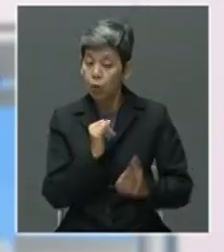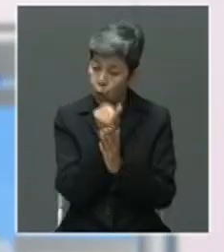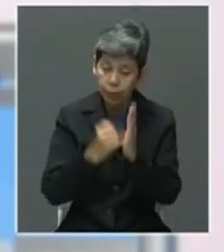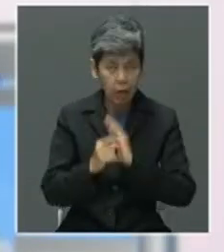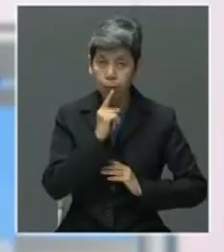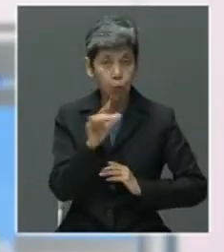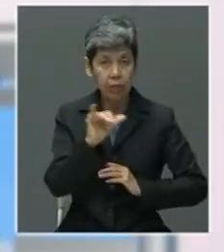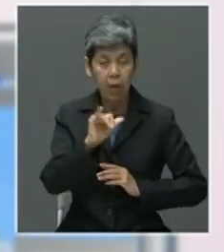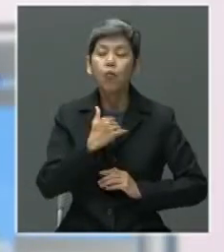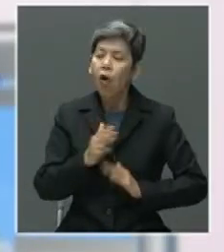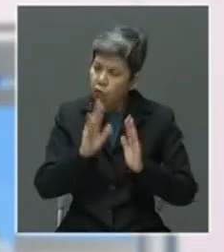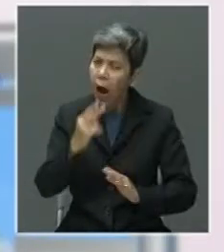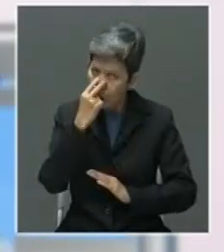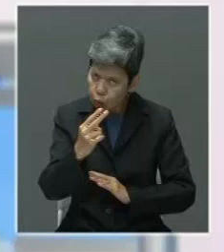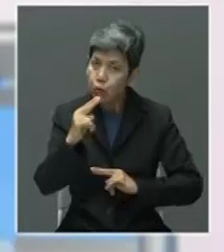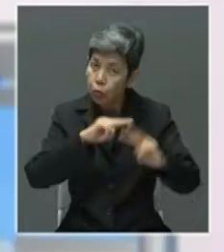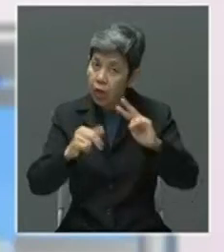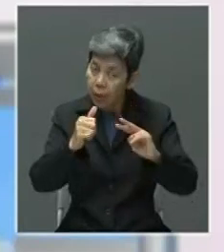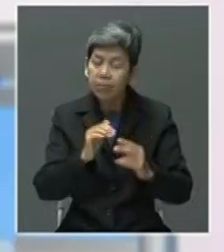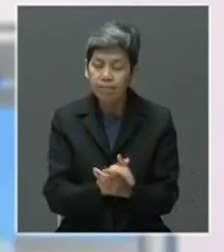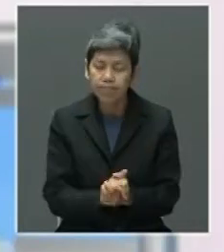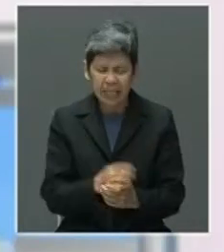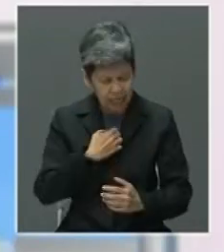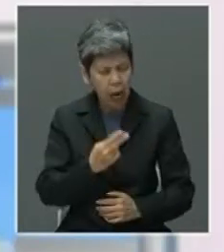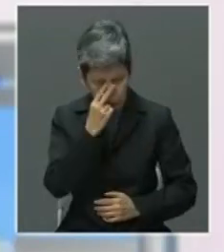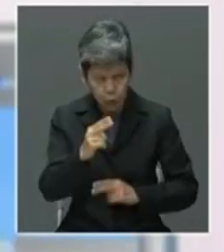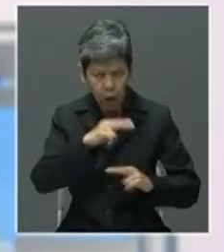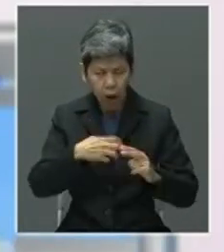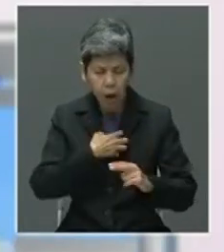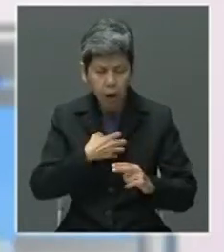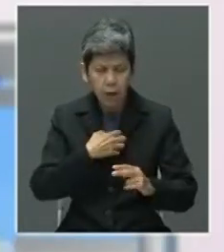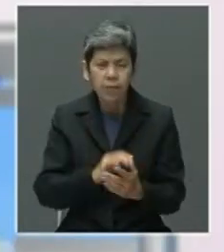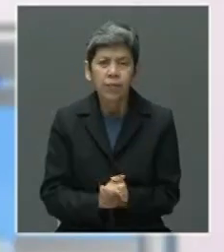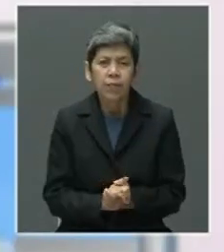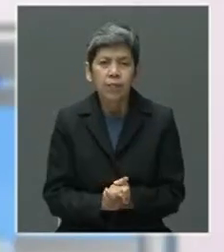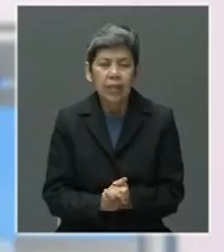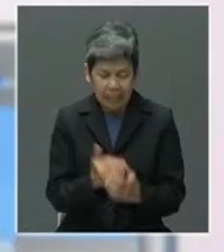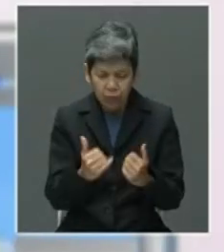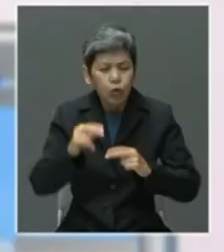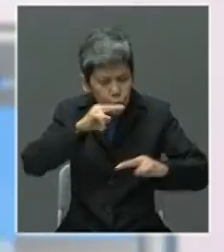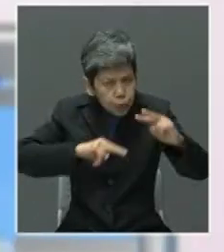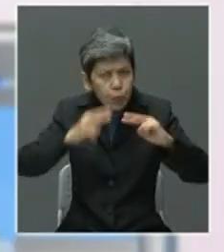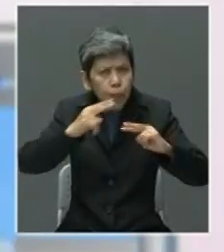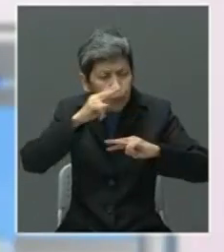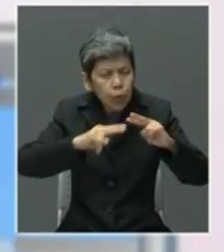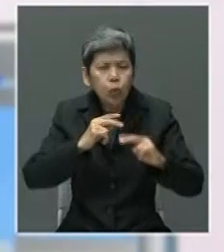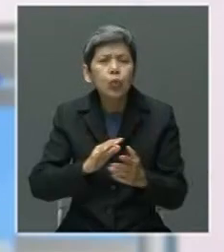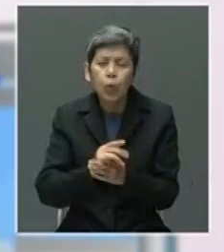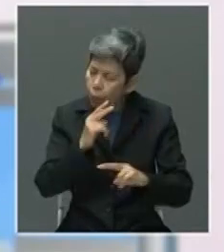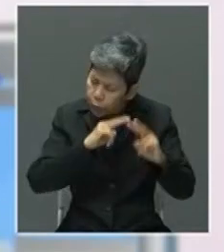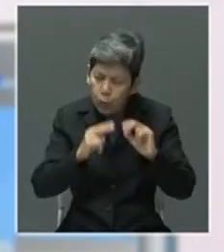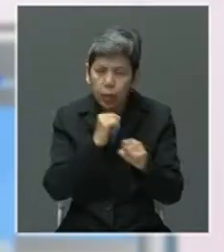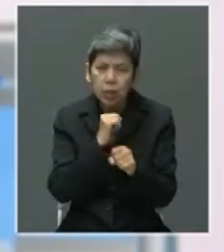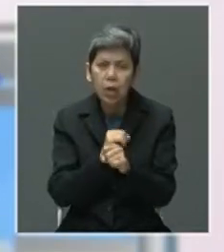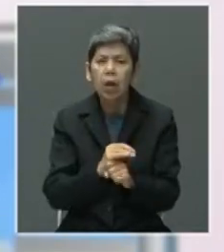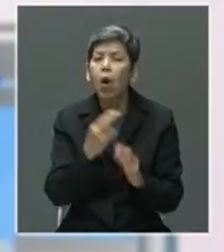มพูดหรือยังแต ่ครับผมเพียงแค่อยากให้ดีเอสไอตรวจสอบก่อนที่นี้ ใช่ไหมครับตอนนี้ยังเป็นตรวจสอบแล้วคุณอยู่เฉยแล้วถ้าศรี